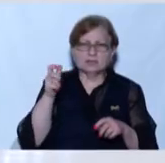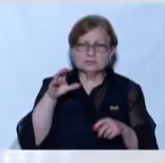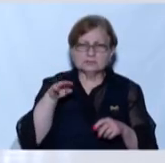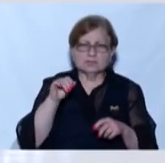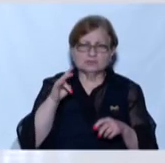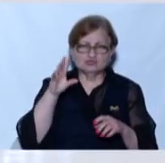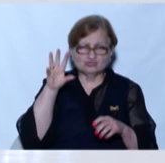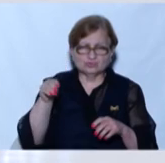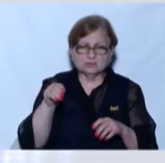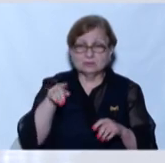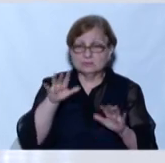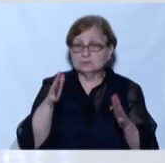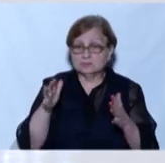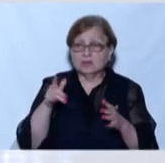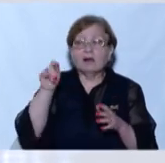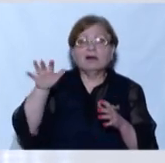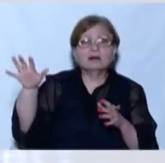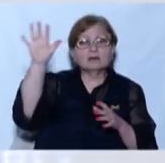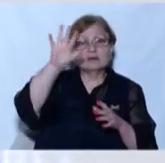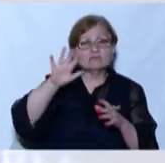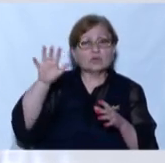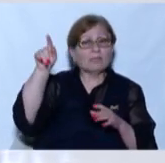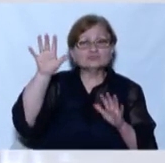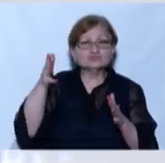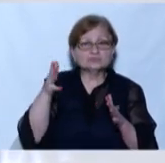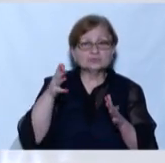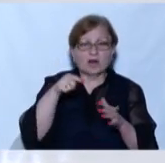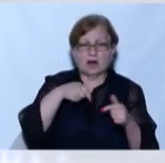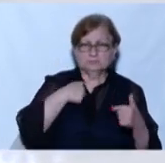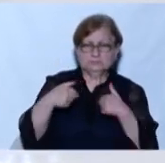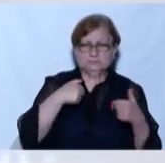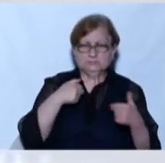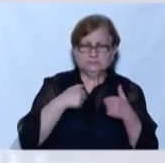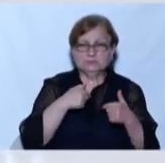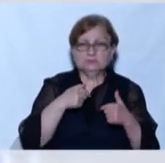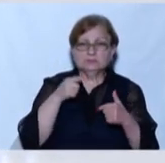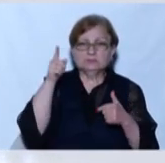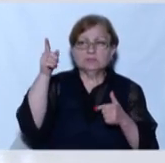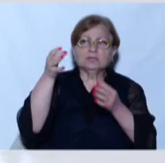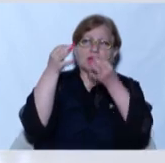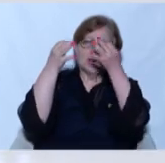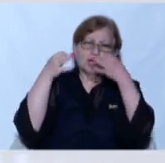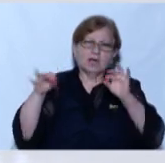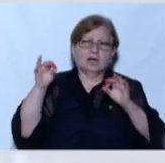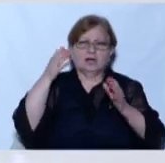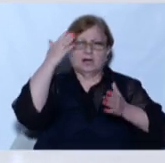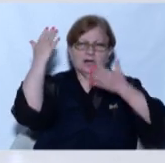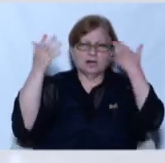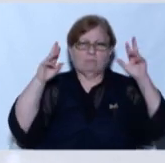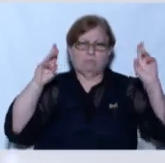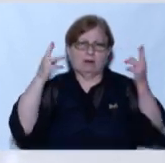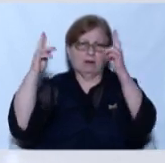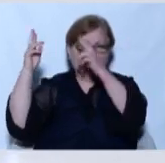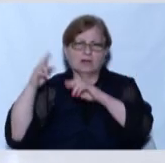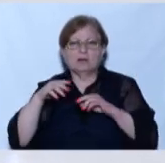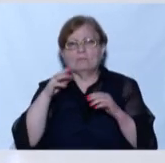ხდება ქვეყანაში ევროპაში ამ დროს არის ვითარება ეს არის ბალმასკარადების საუკუნე